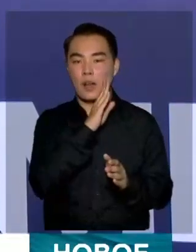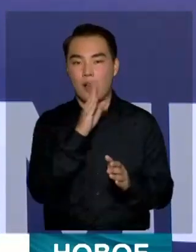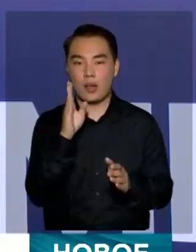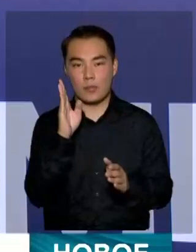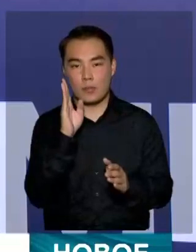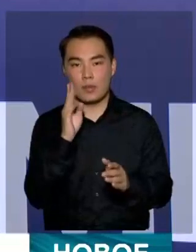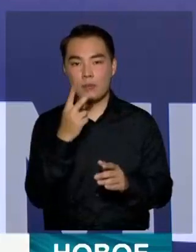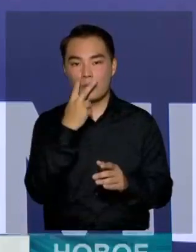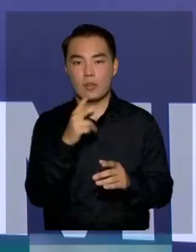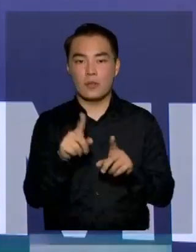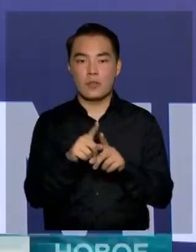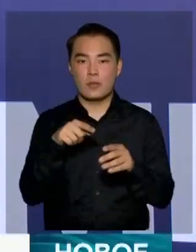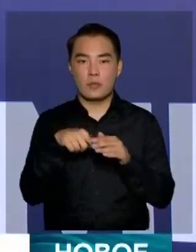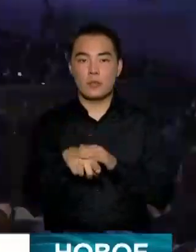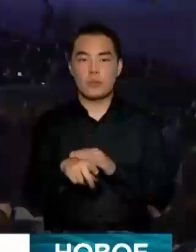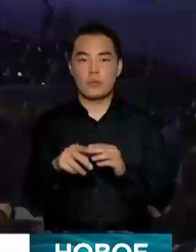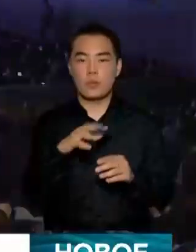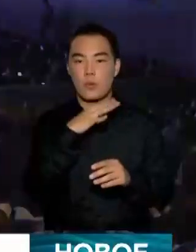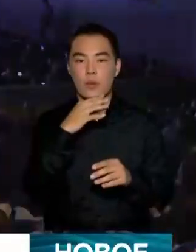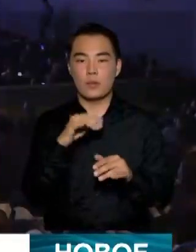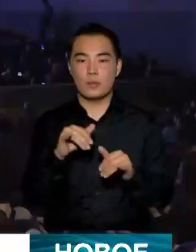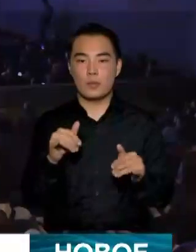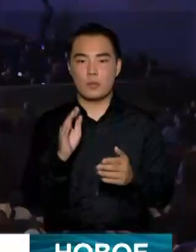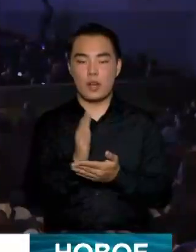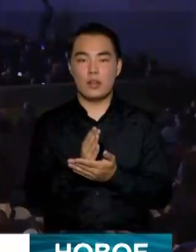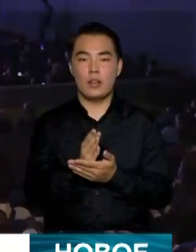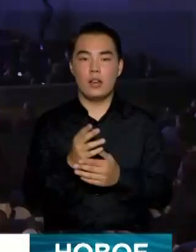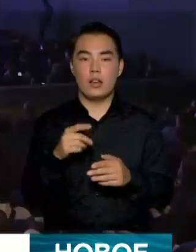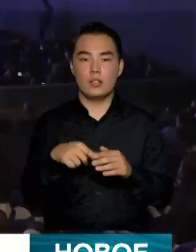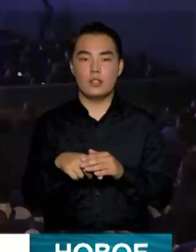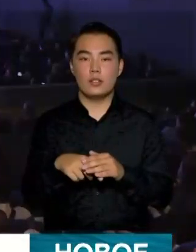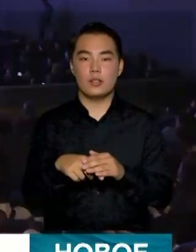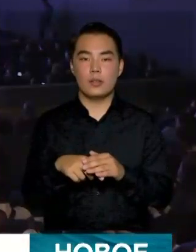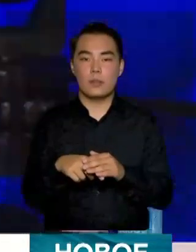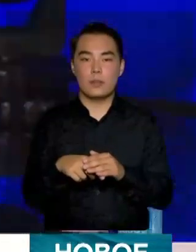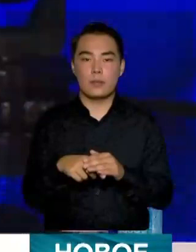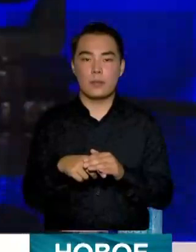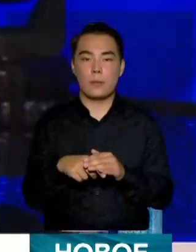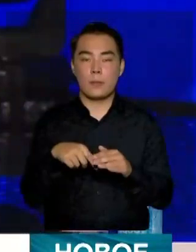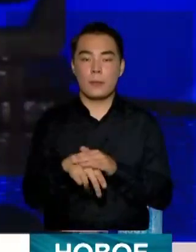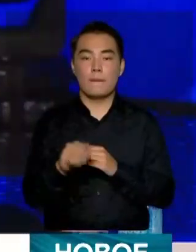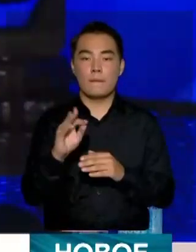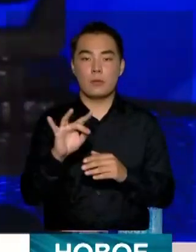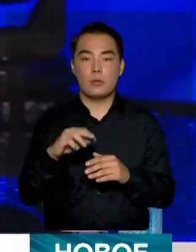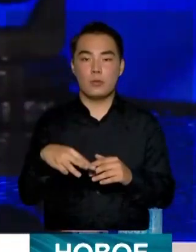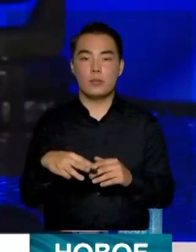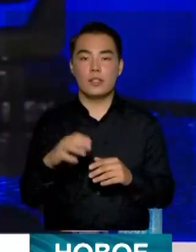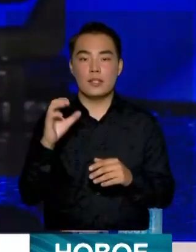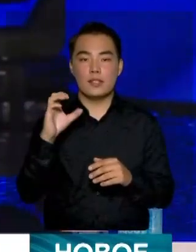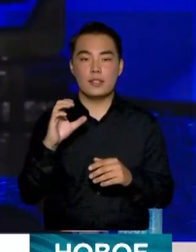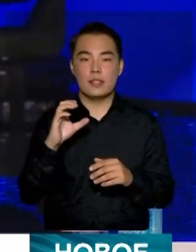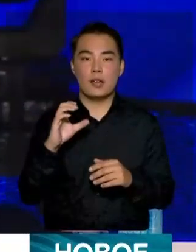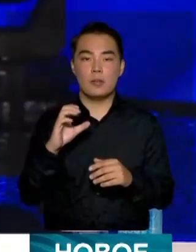которые создают новый контент на платформе. Презентация новых проектов – традиционная часть программы форума. С сентября в новостную